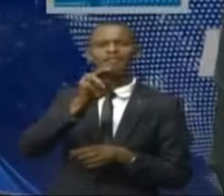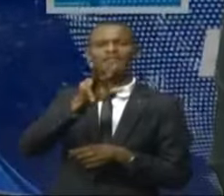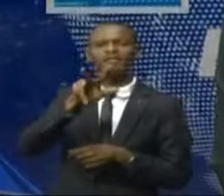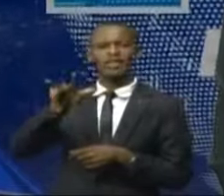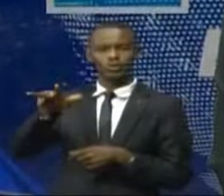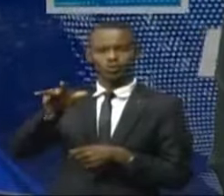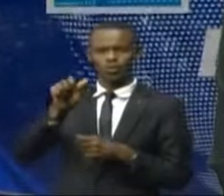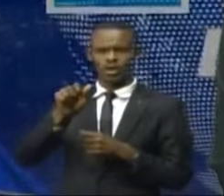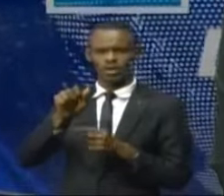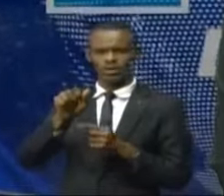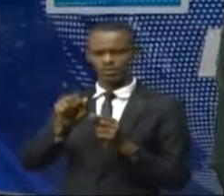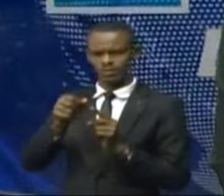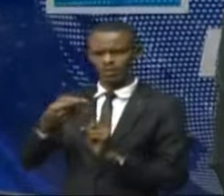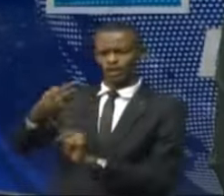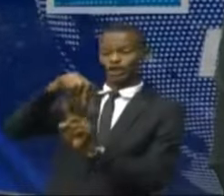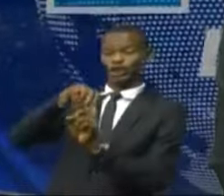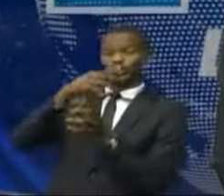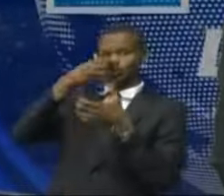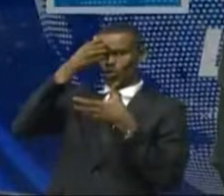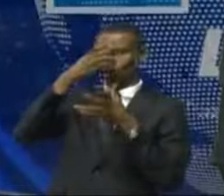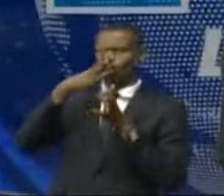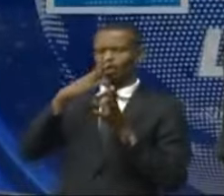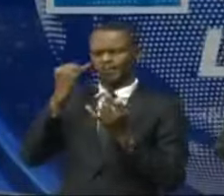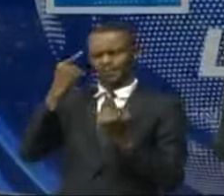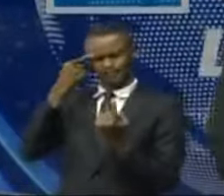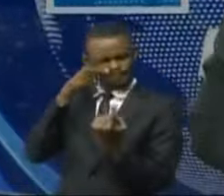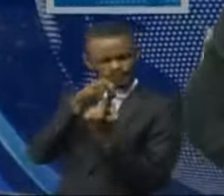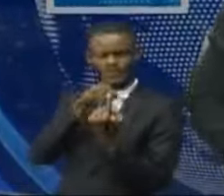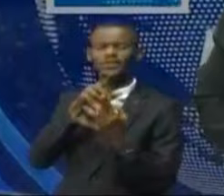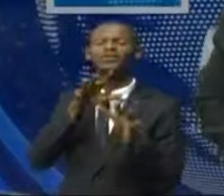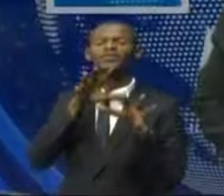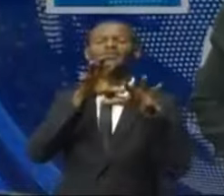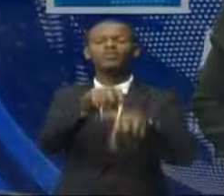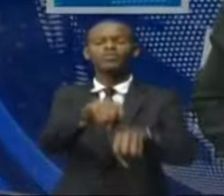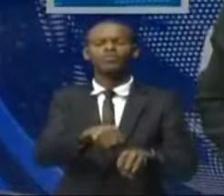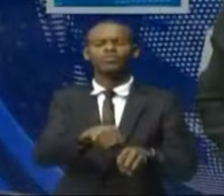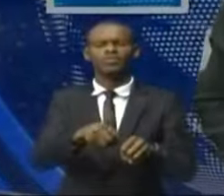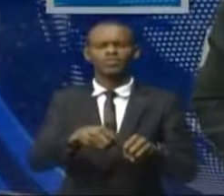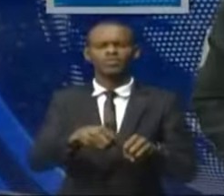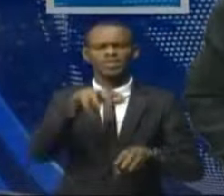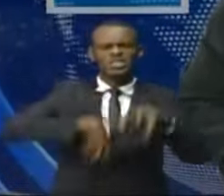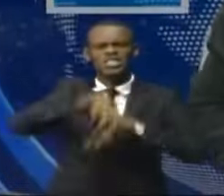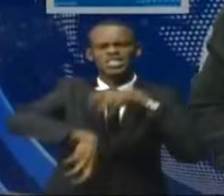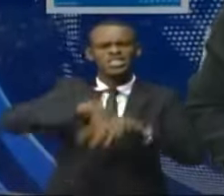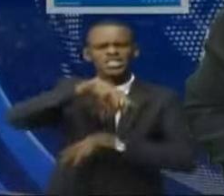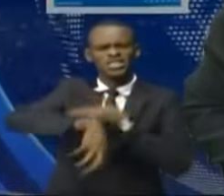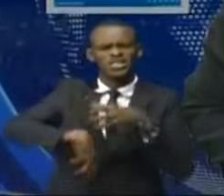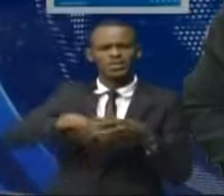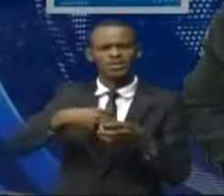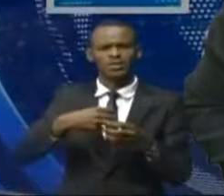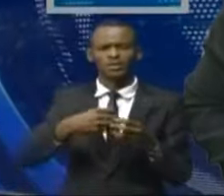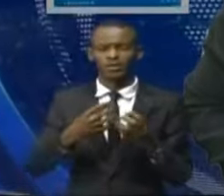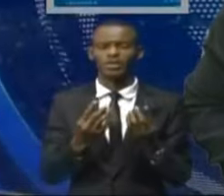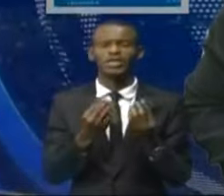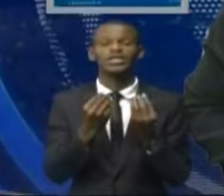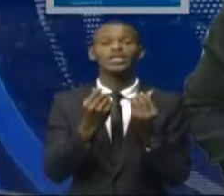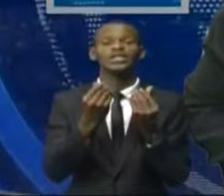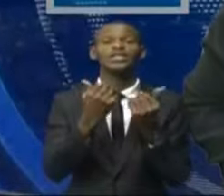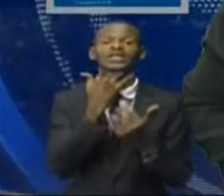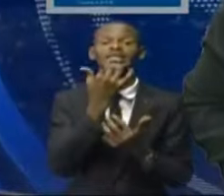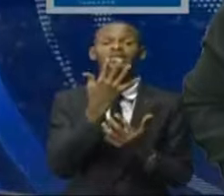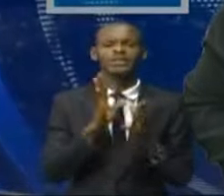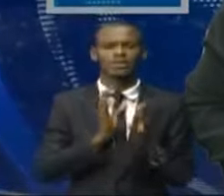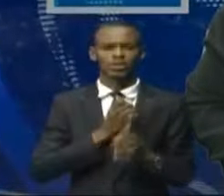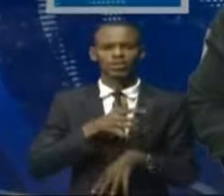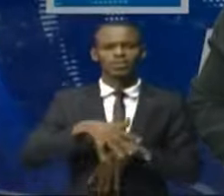rwandaise pour piller les richesses de notre pays, sont là les mots prononcés par le vice-ministre de la Défense nationale au cours